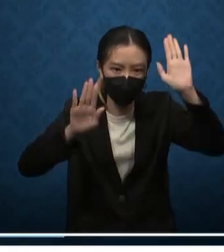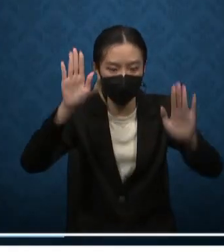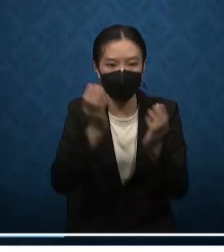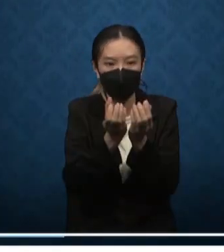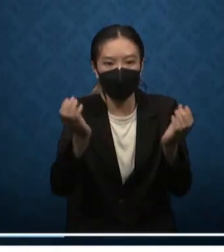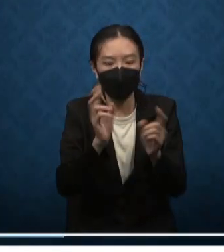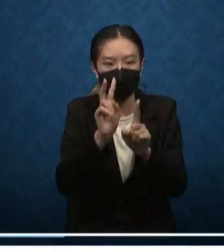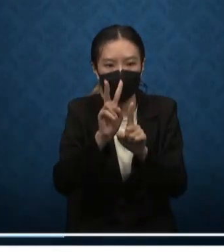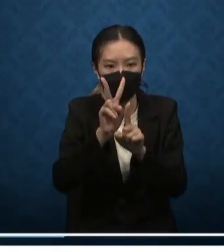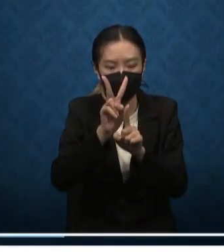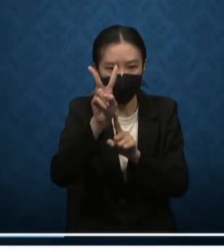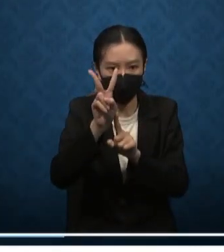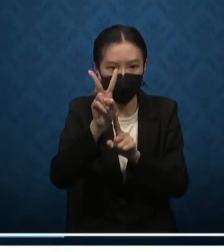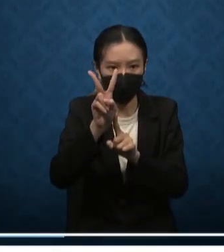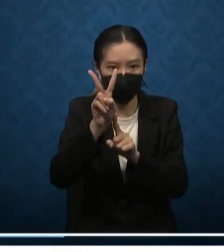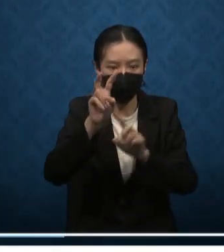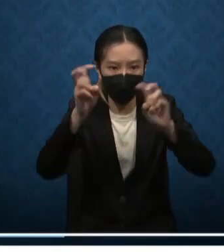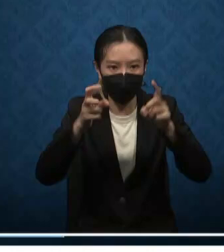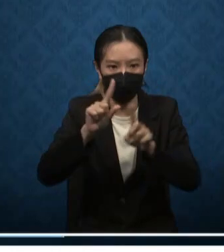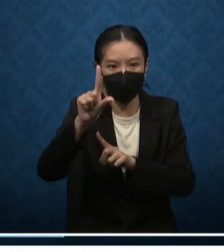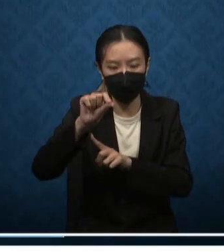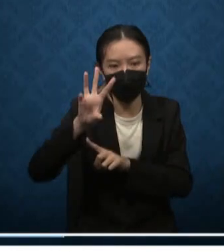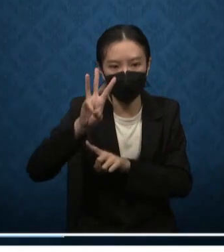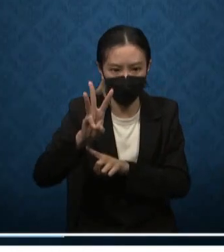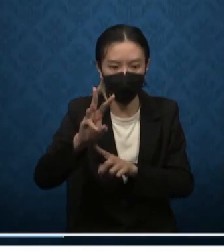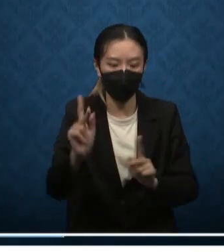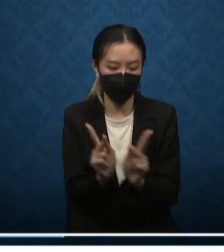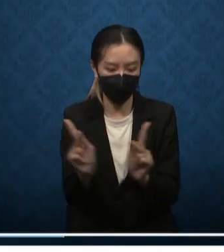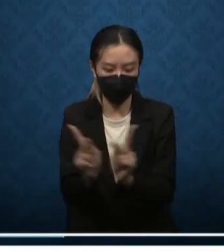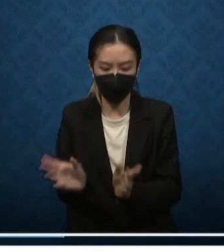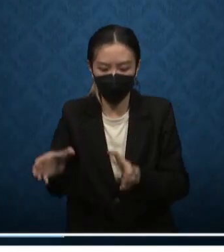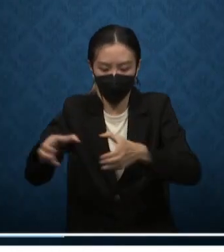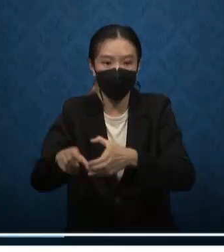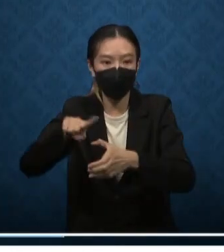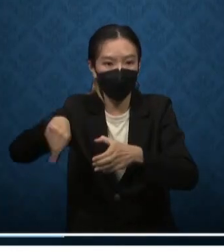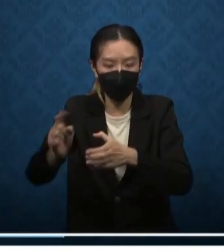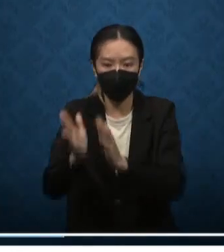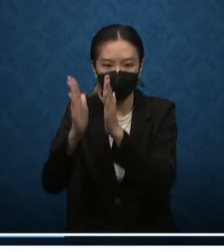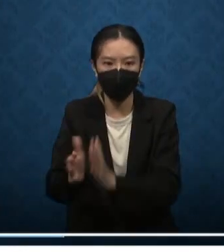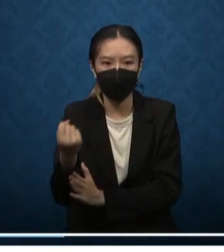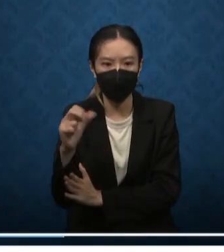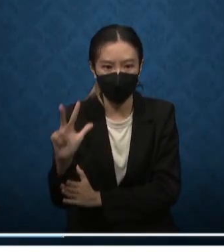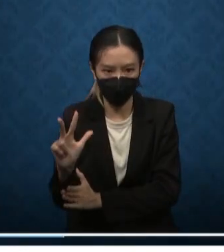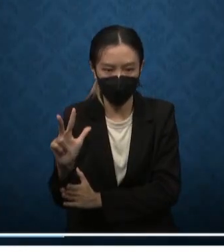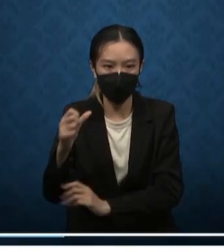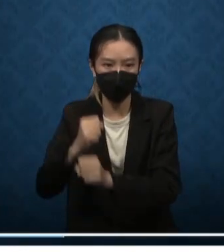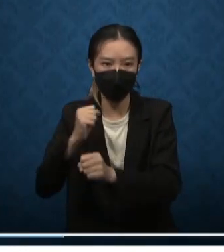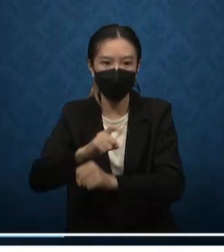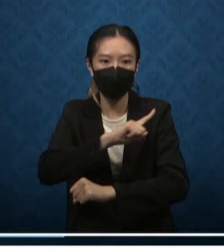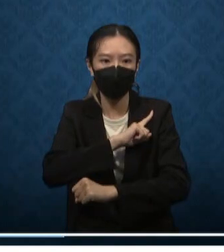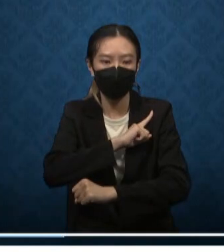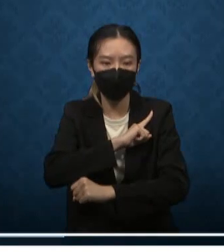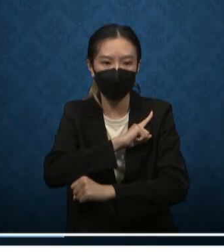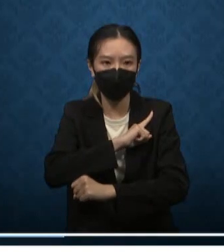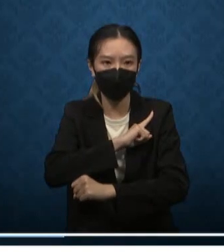2ในข้อ 26ซึ่งมีการกำหนดให้มีคณะกรรมการชุดหนึ่งซึ่งมีจำนวน 13คนทำหน้าที่